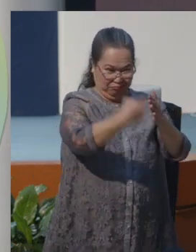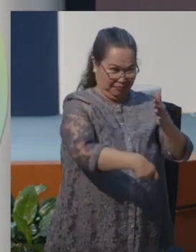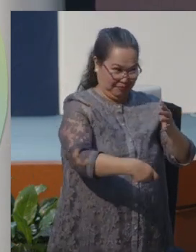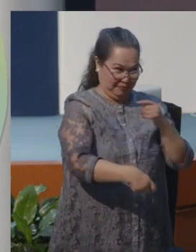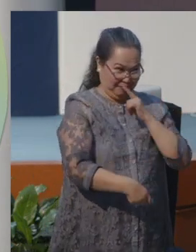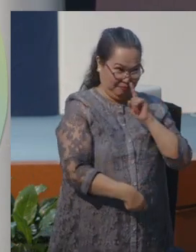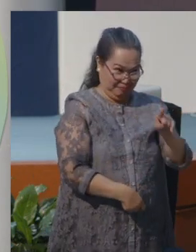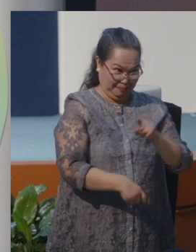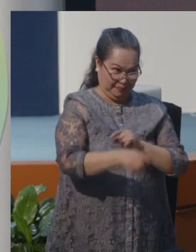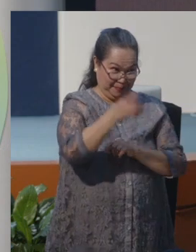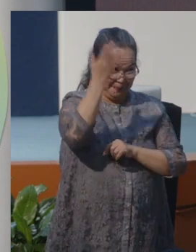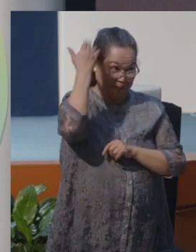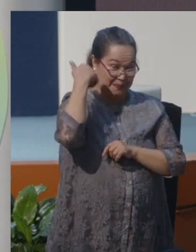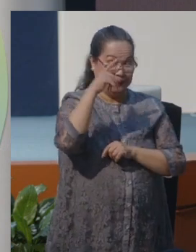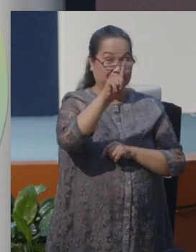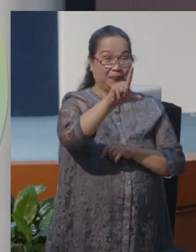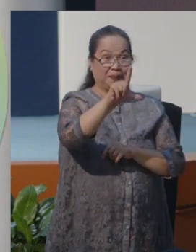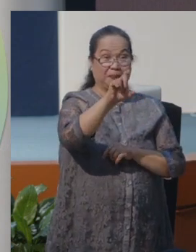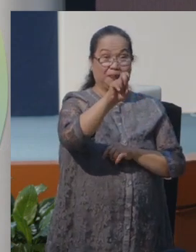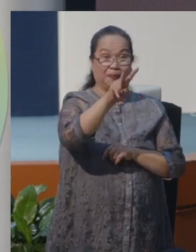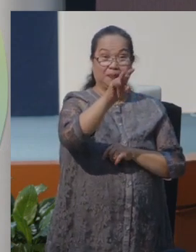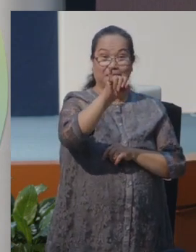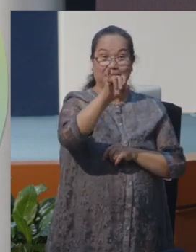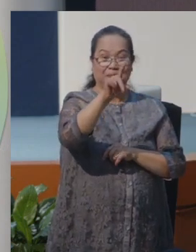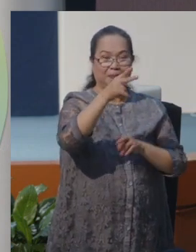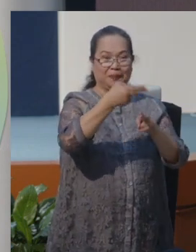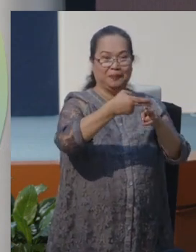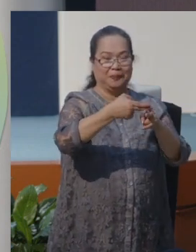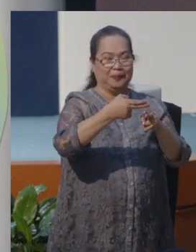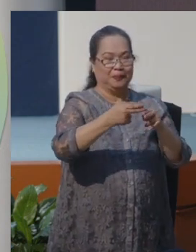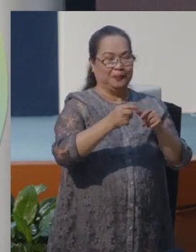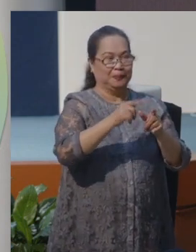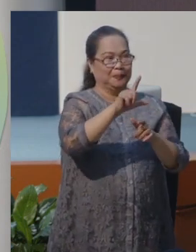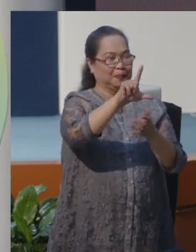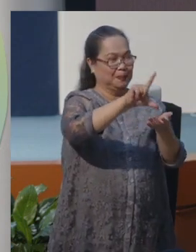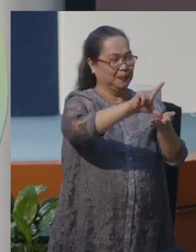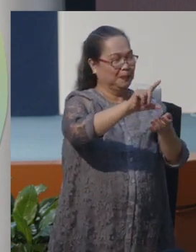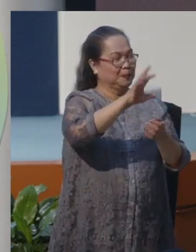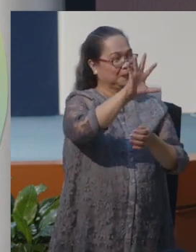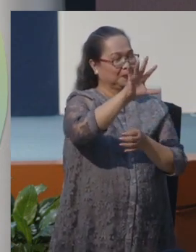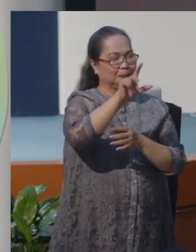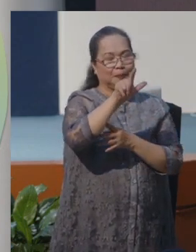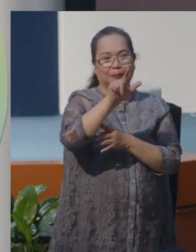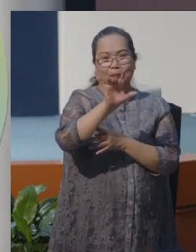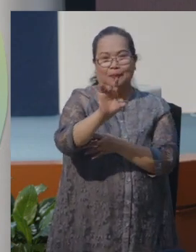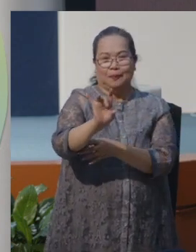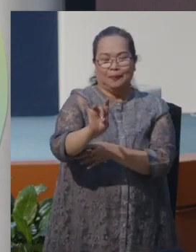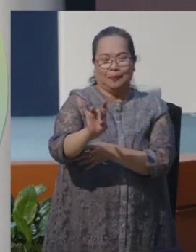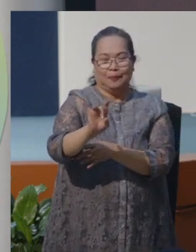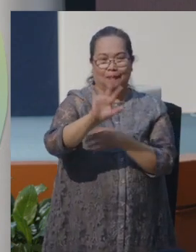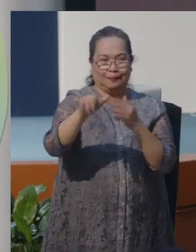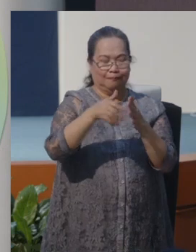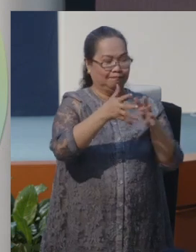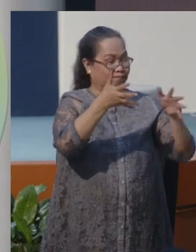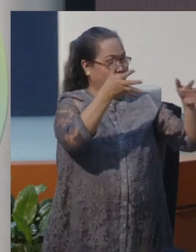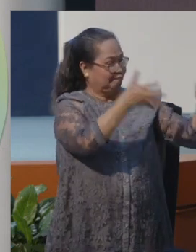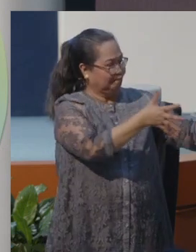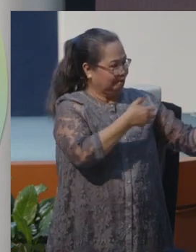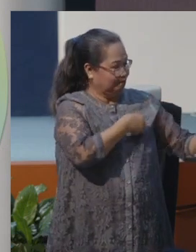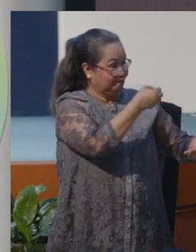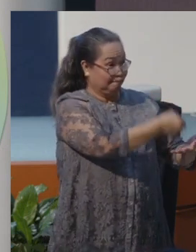niya si Levi sa Luke 5:27. Sa Luke 5:28, ang sabi doon, he left everything to follow